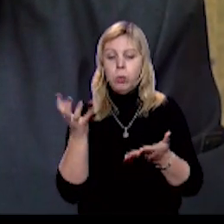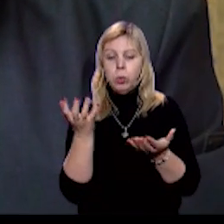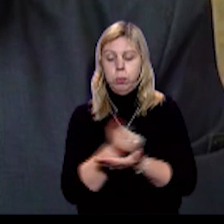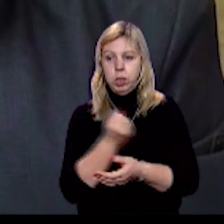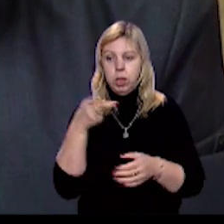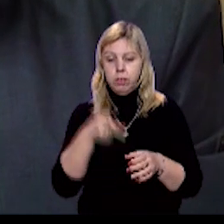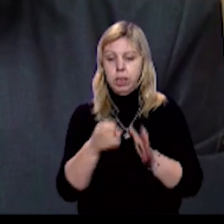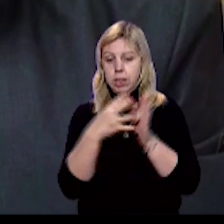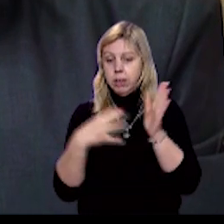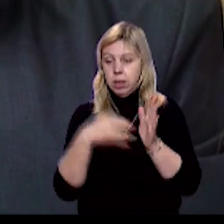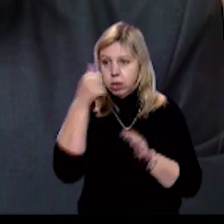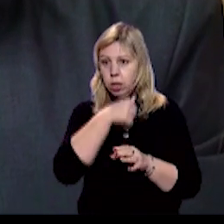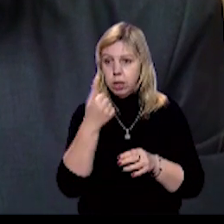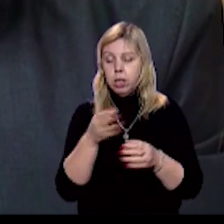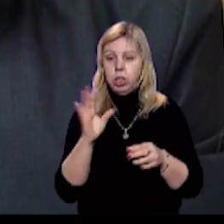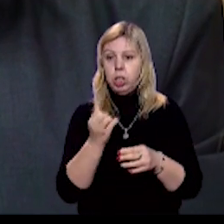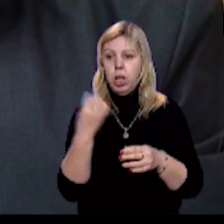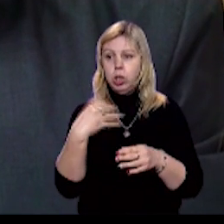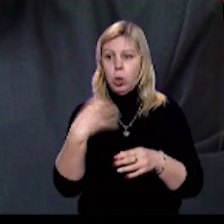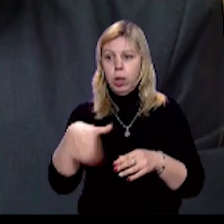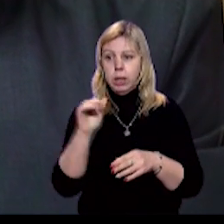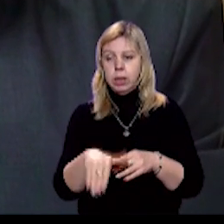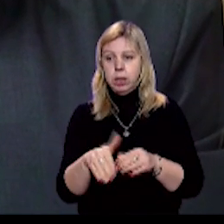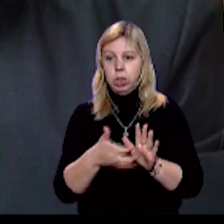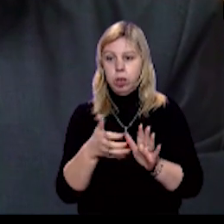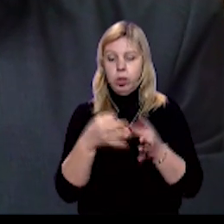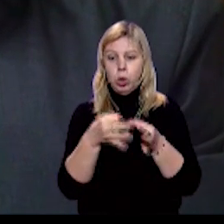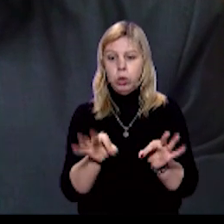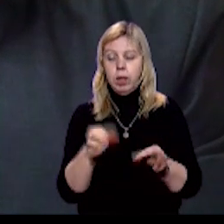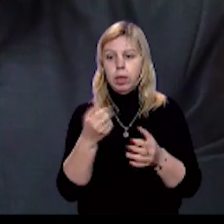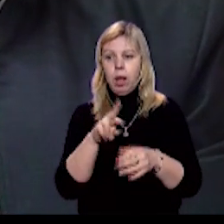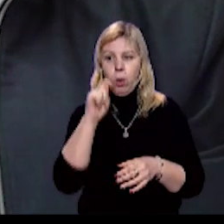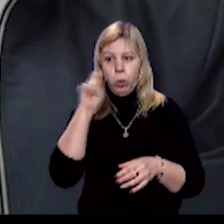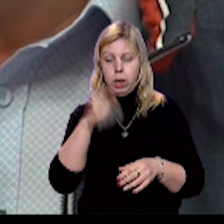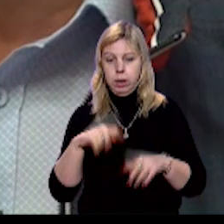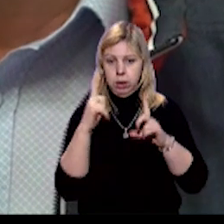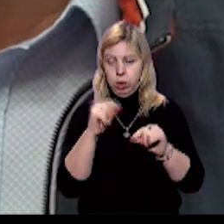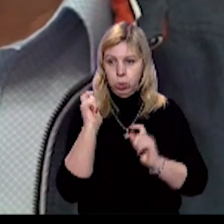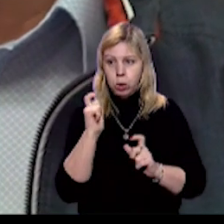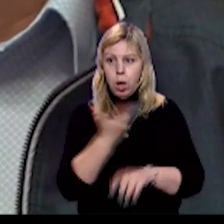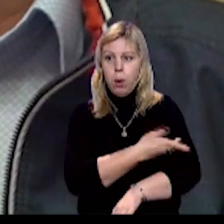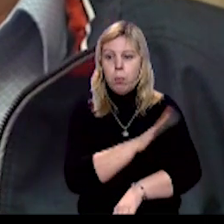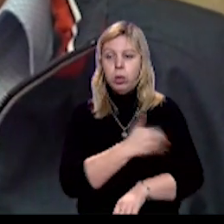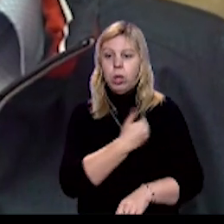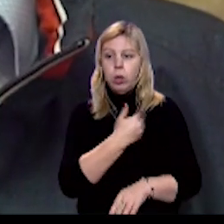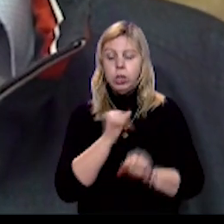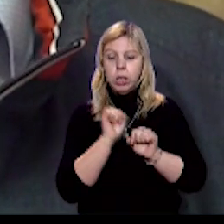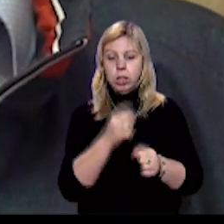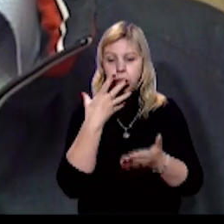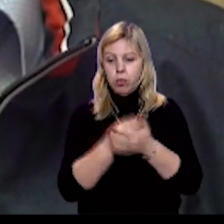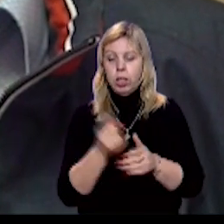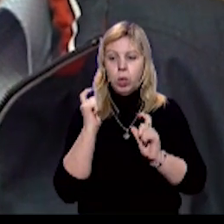завершити 2019 рік, складає ще порядка 40 тисяч дозволів для українських перевізників. Польща намагається захистити